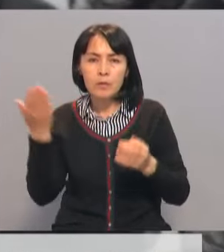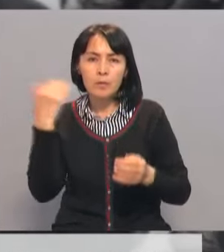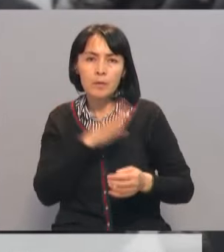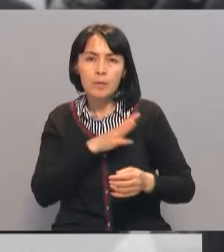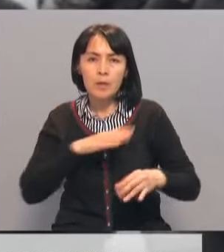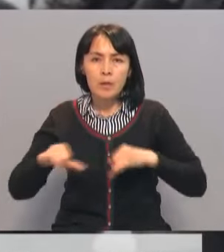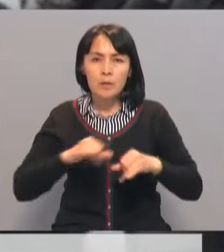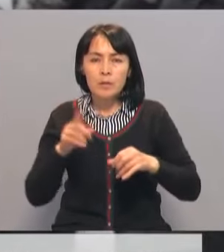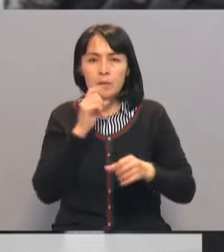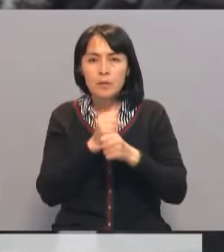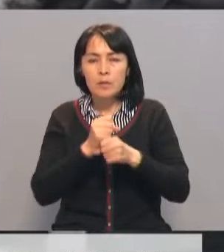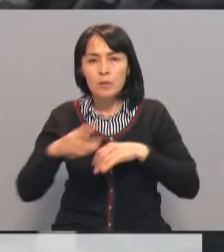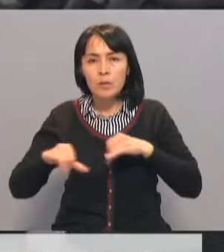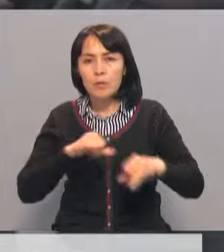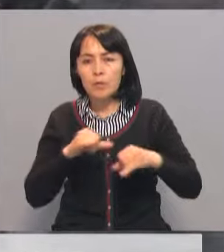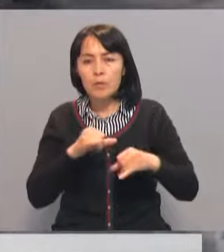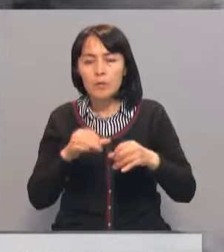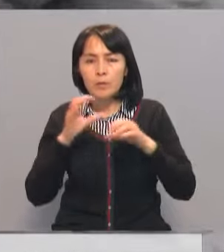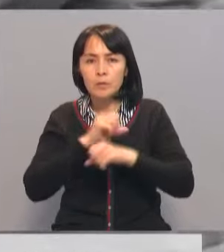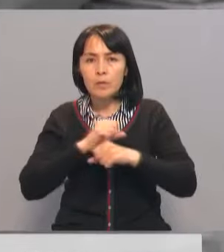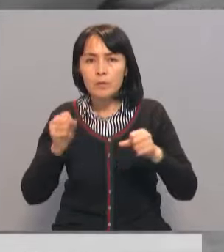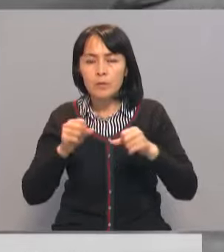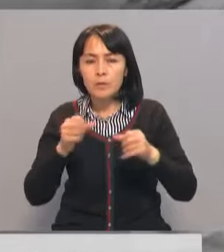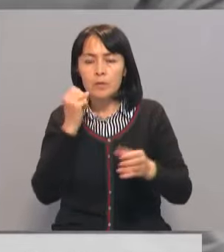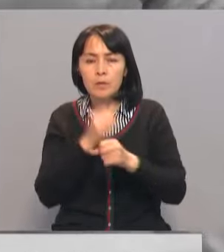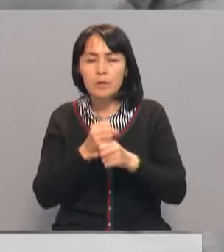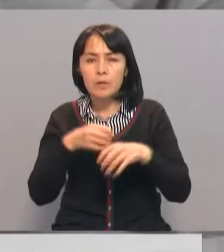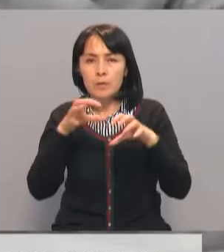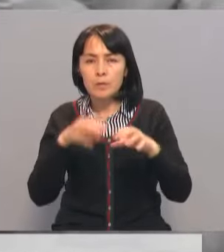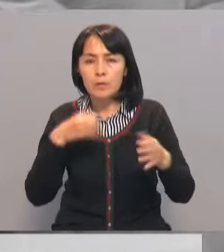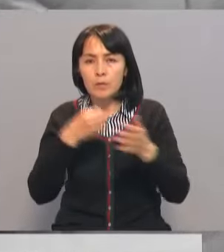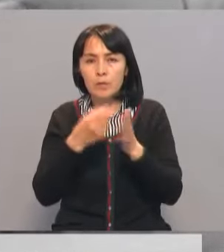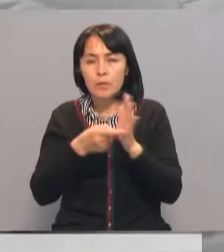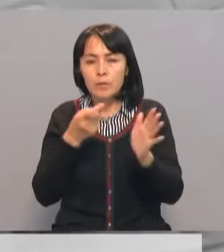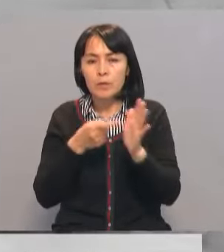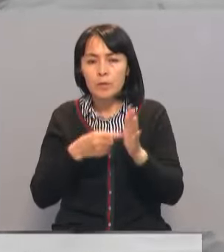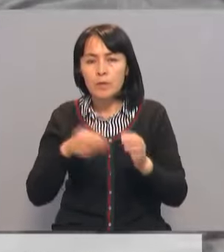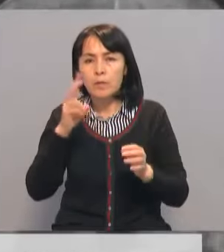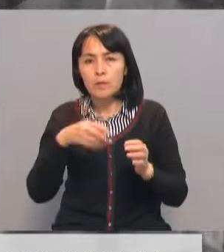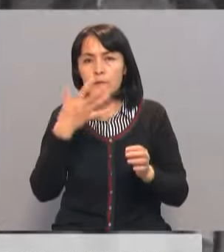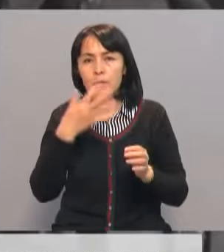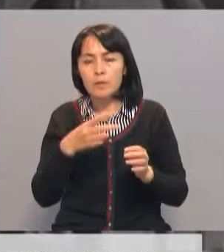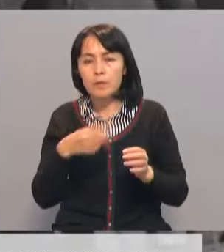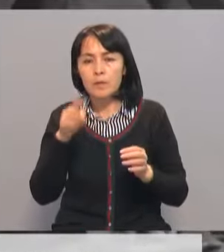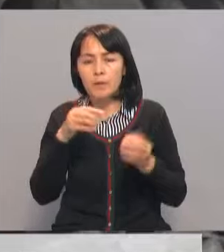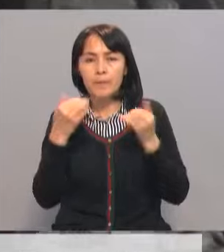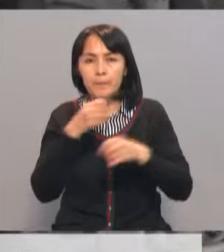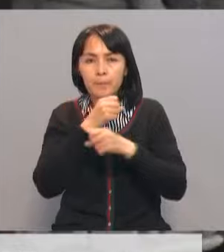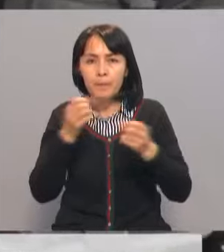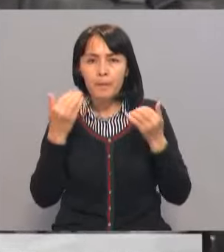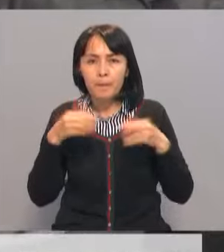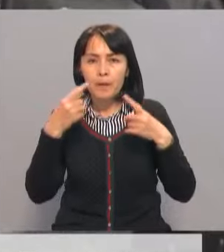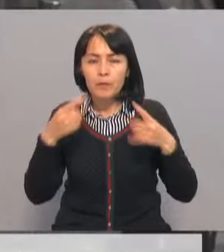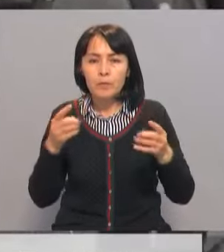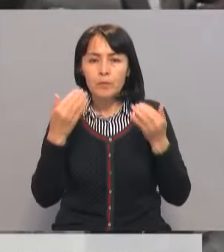были судимы за совершение уголовных и экстремистских преступлений. Проводится досудебное расследование по статьям 256 «Пропаганда терроризма»